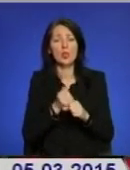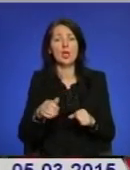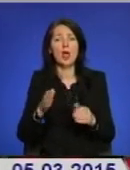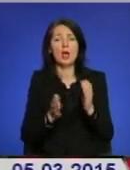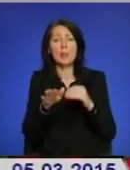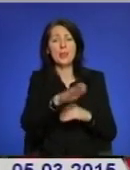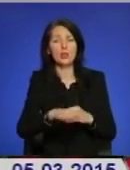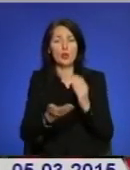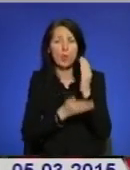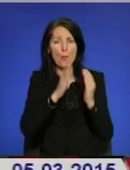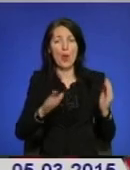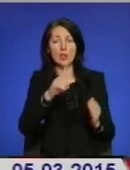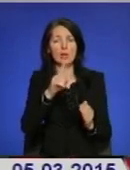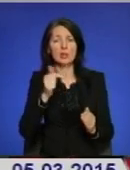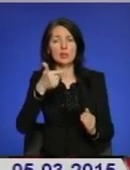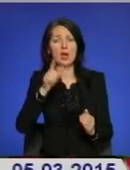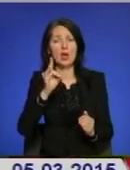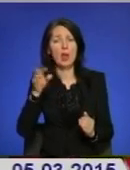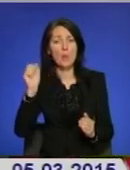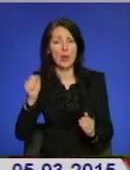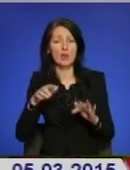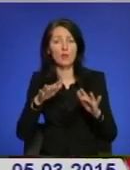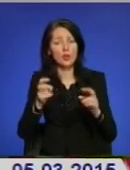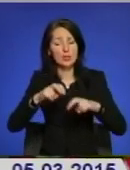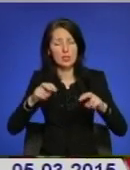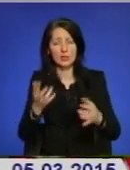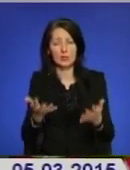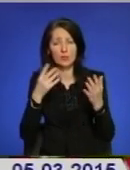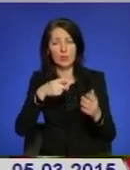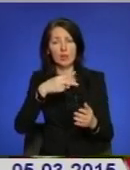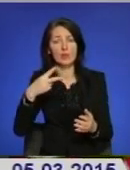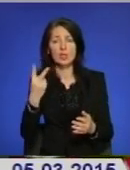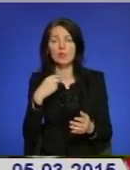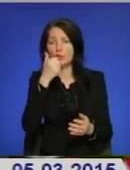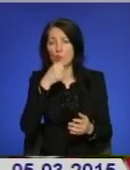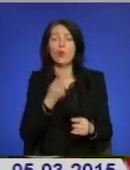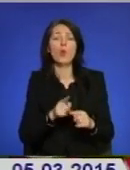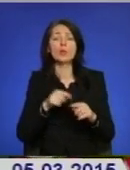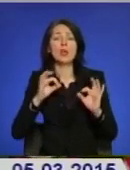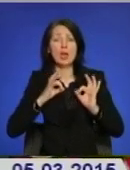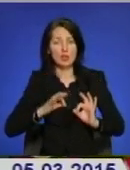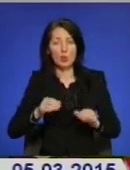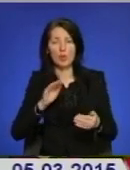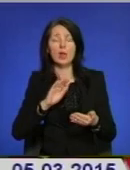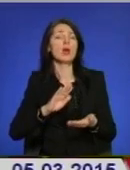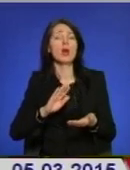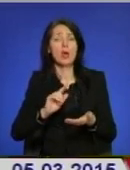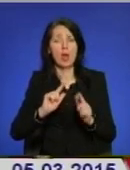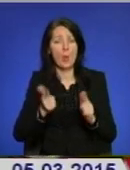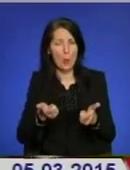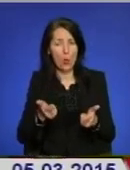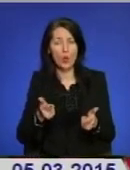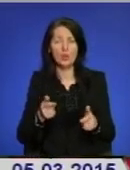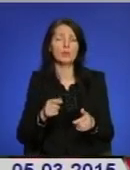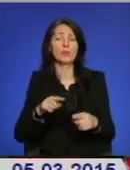слідства встановлено, що ще в 2012 році цей посадовець погодив кадастровий план технічної документації на